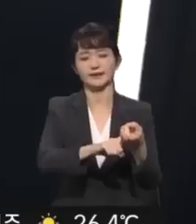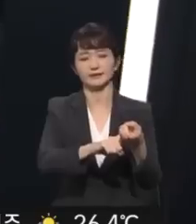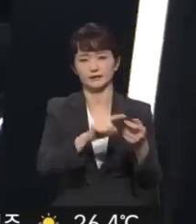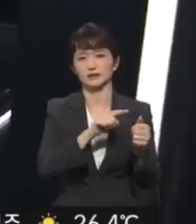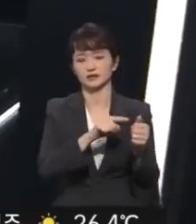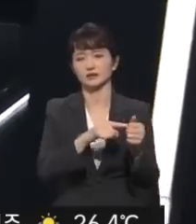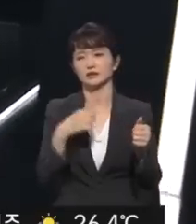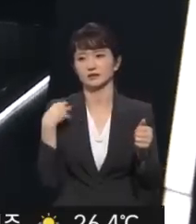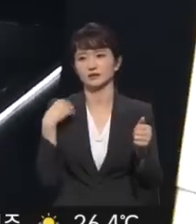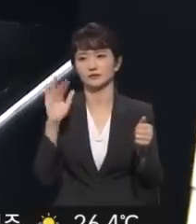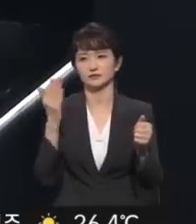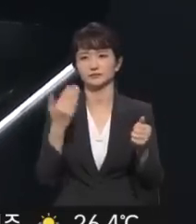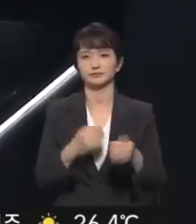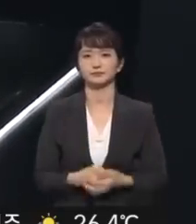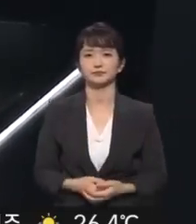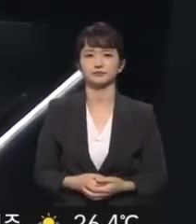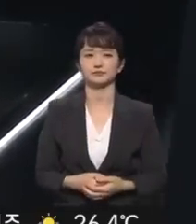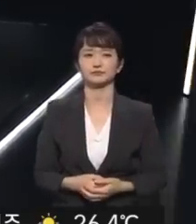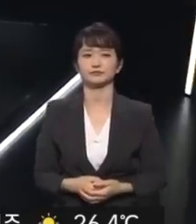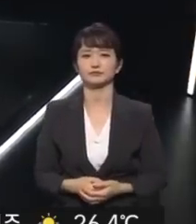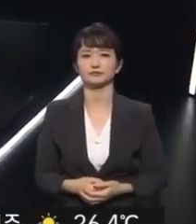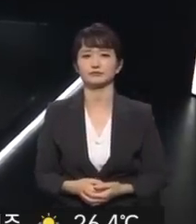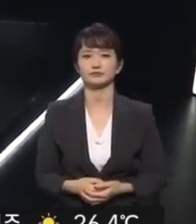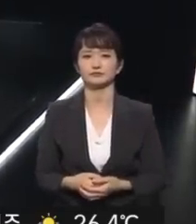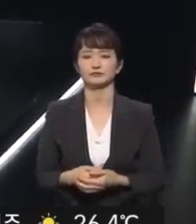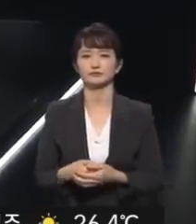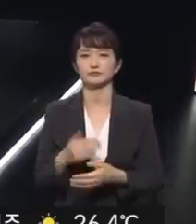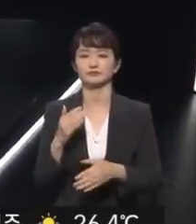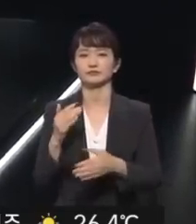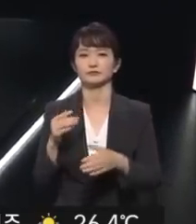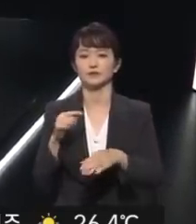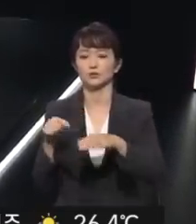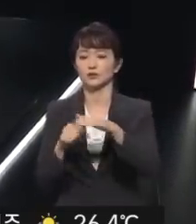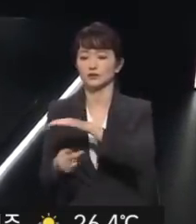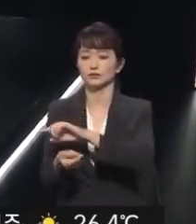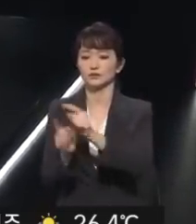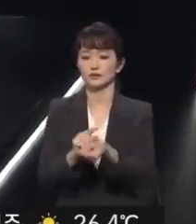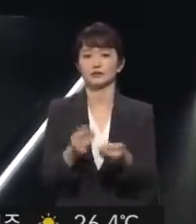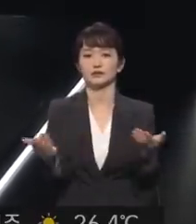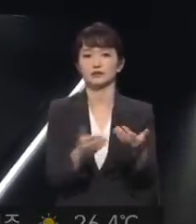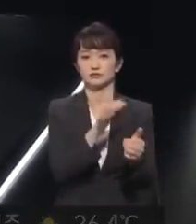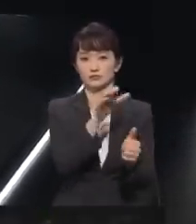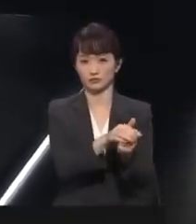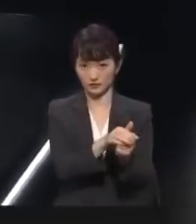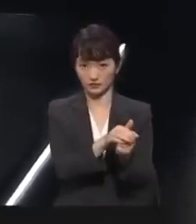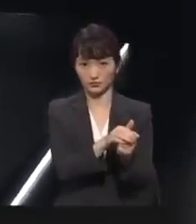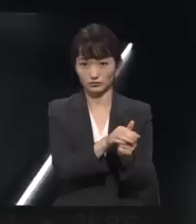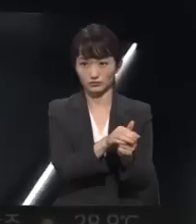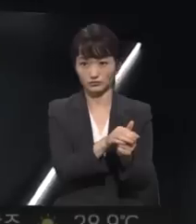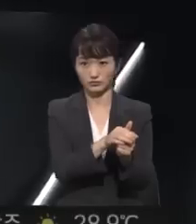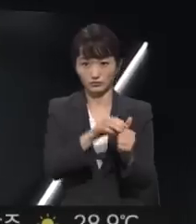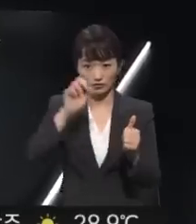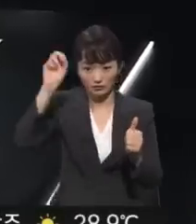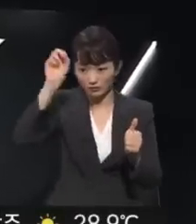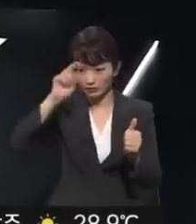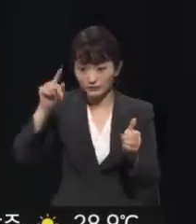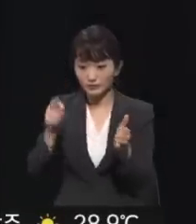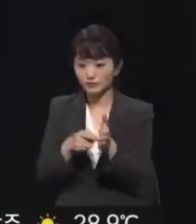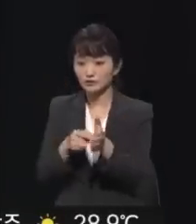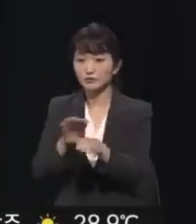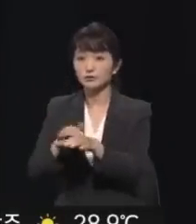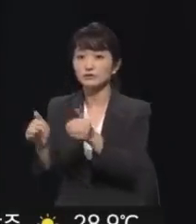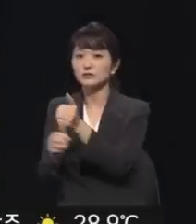상황으로 보여지는데 직무대행 체제로 잘 가고 있는데 갑자기 비상 상황 으로 돌변하게 된 그 원인이